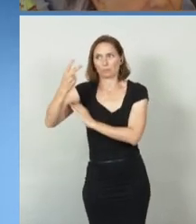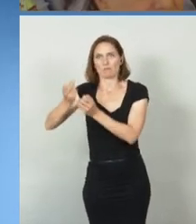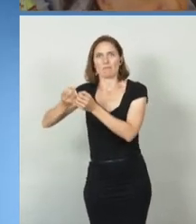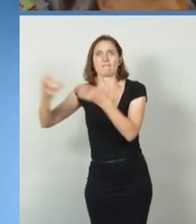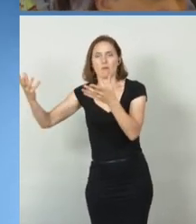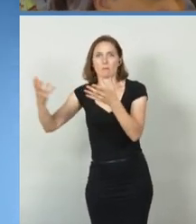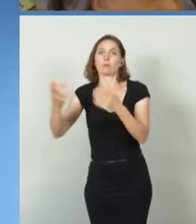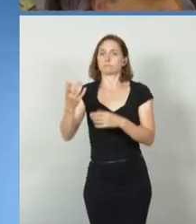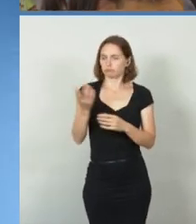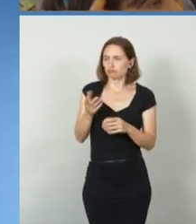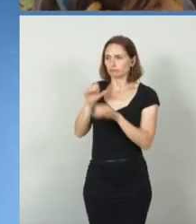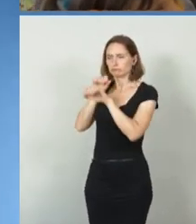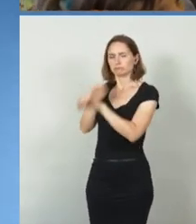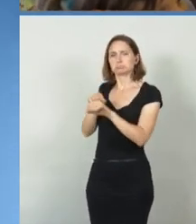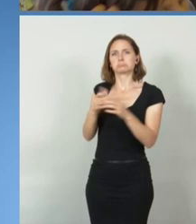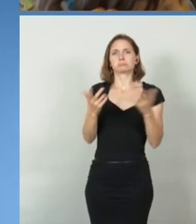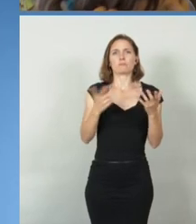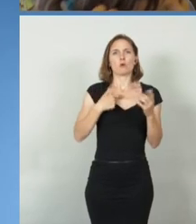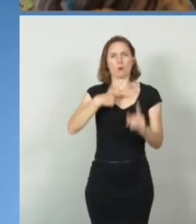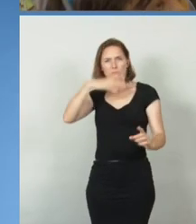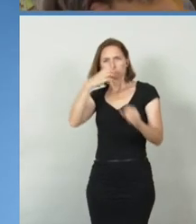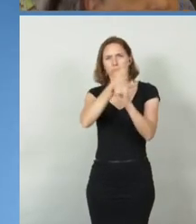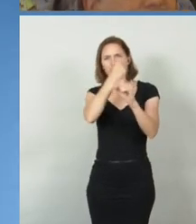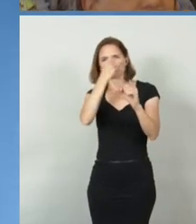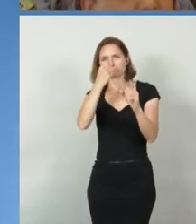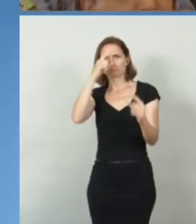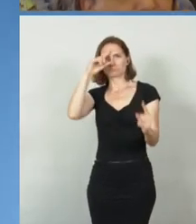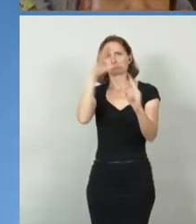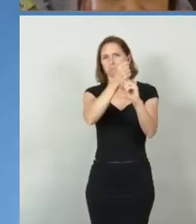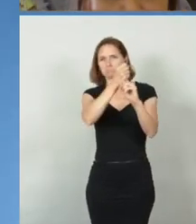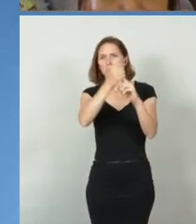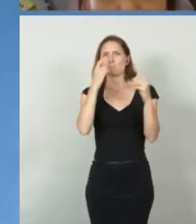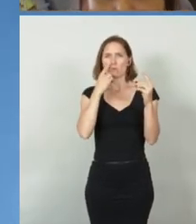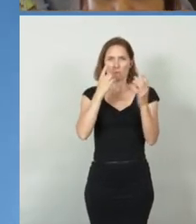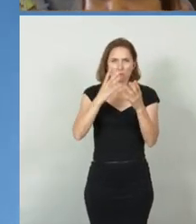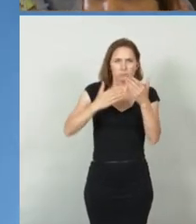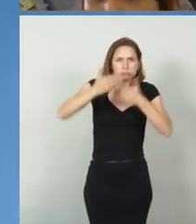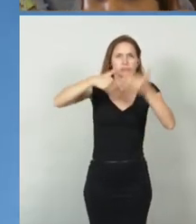perspective ambitieuse pour construire un futur socialement juste et environnement soutenable